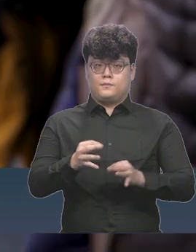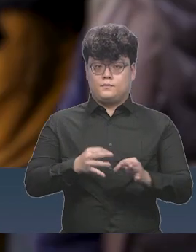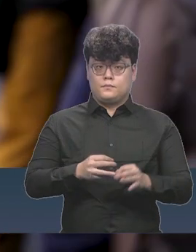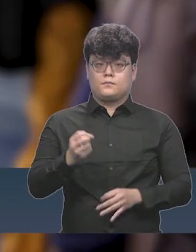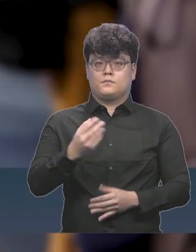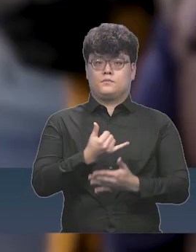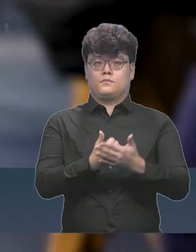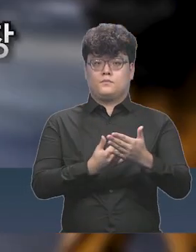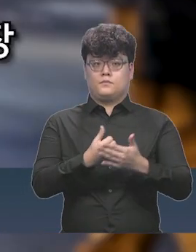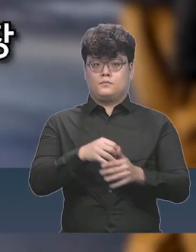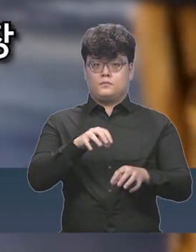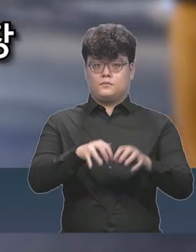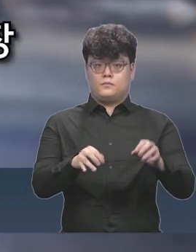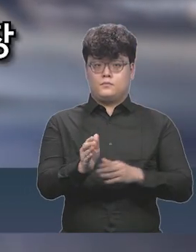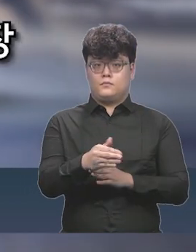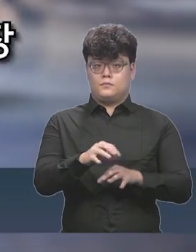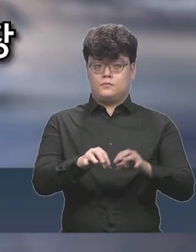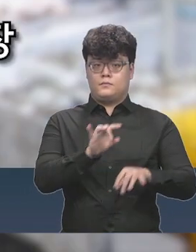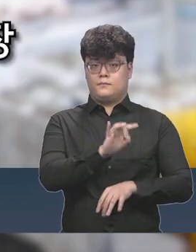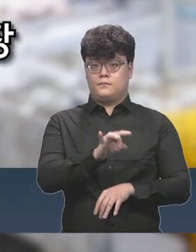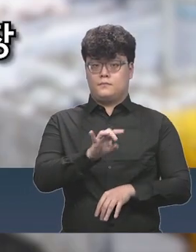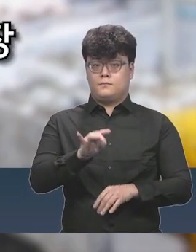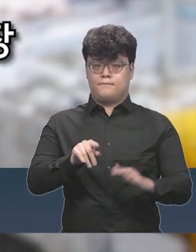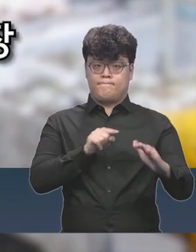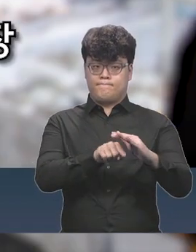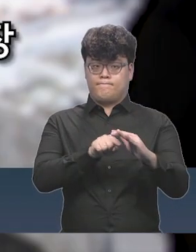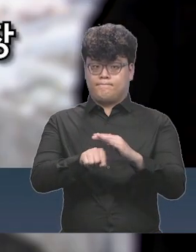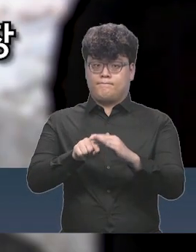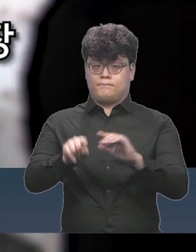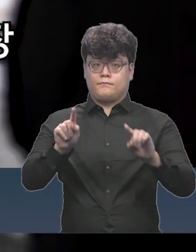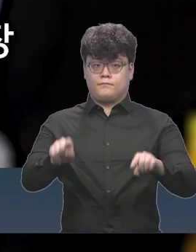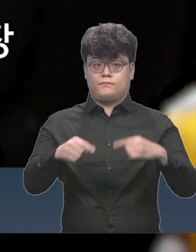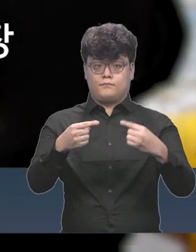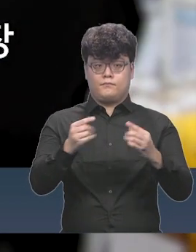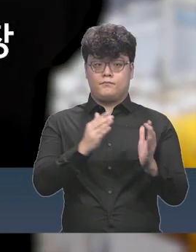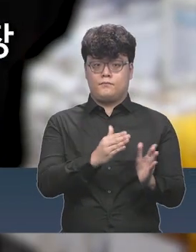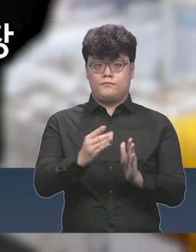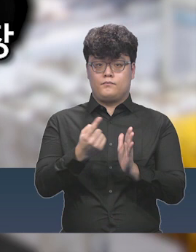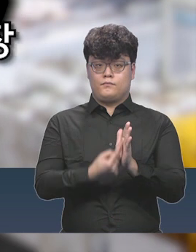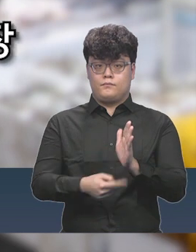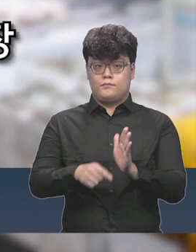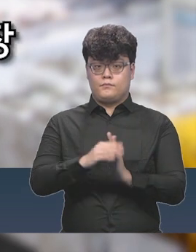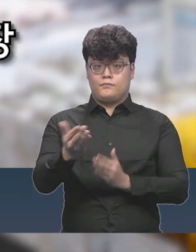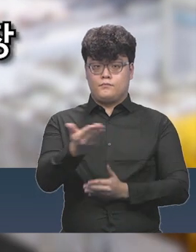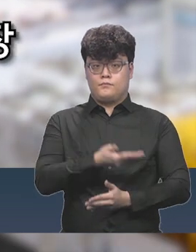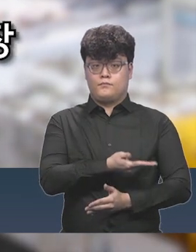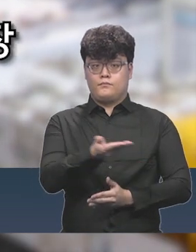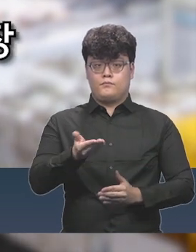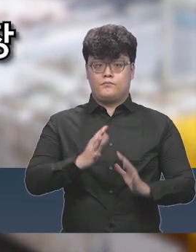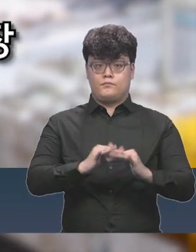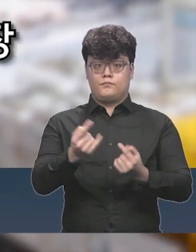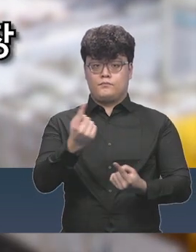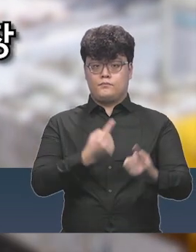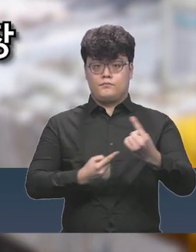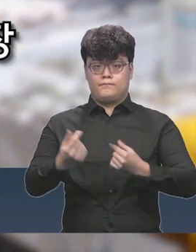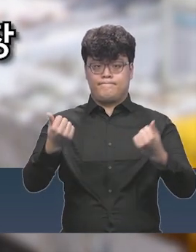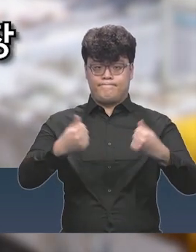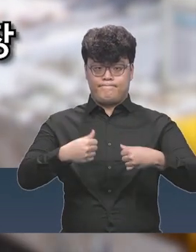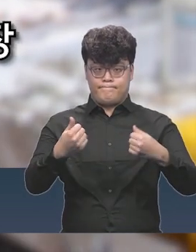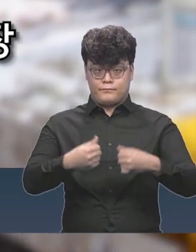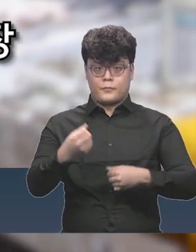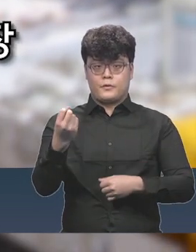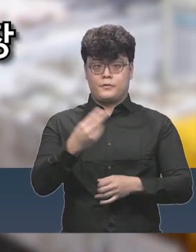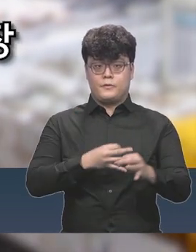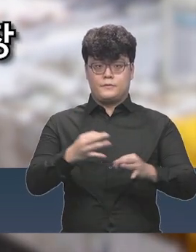시장 등을 차례로 방문해 명절 준비를 위해 시장을 찾은 주민들과 인사를 나누는 한편 상인들과 만나